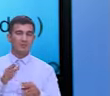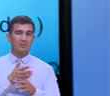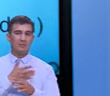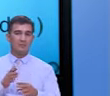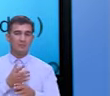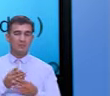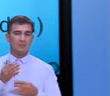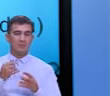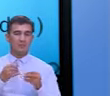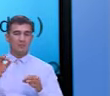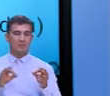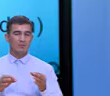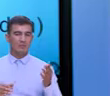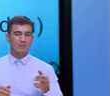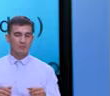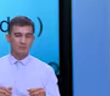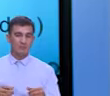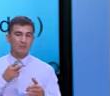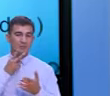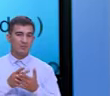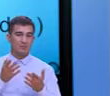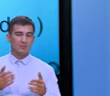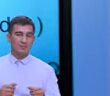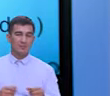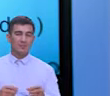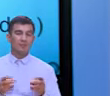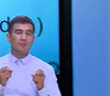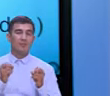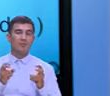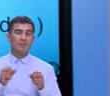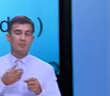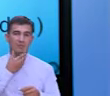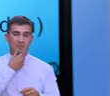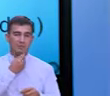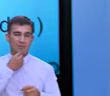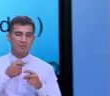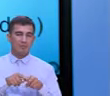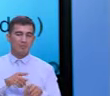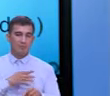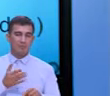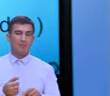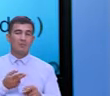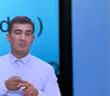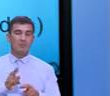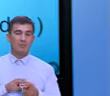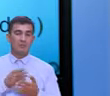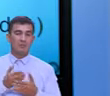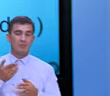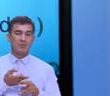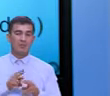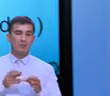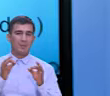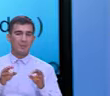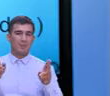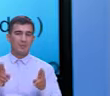ajratilgan yer maydoni. Qarang, bu qanday chiroyli qilib taqsimlab beribdi. Albatta, buni to'g'ri